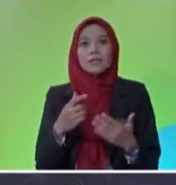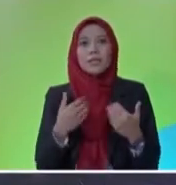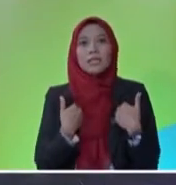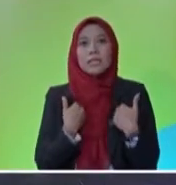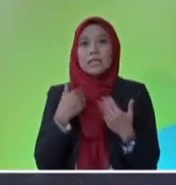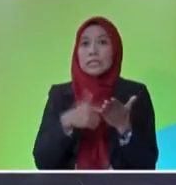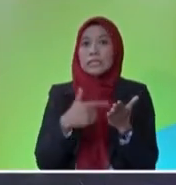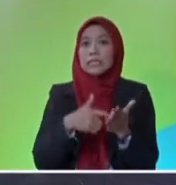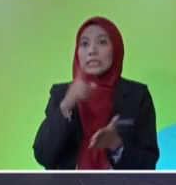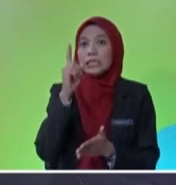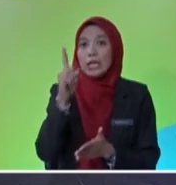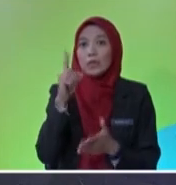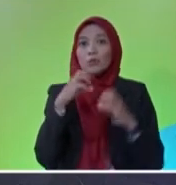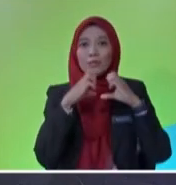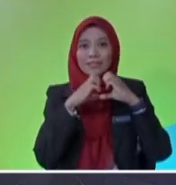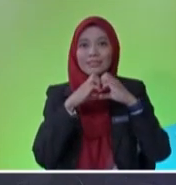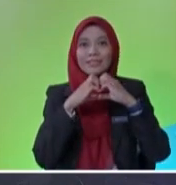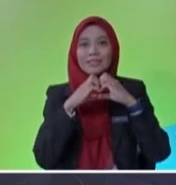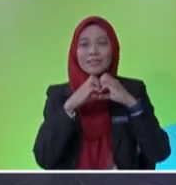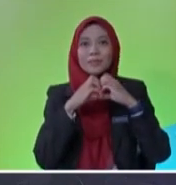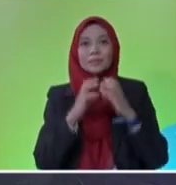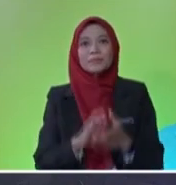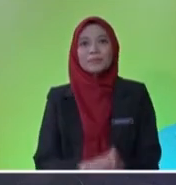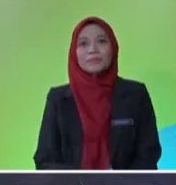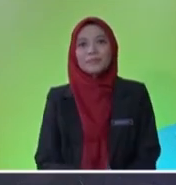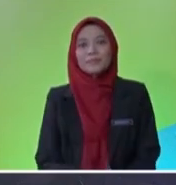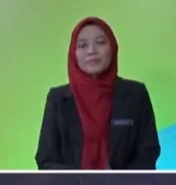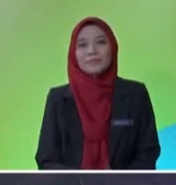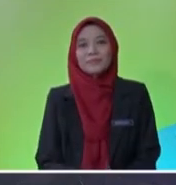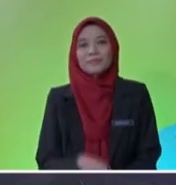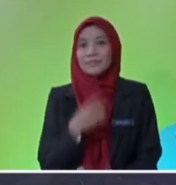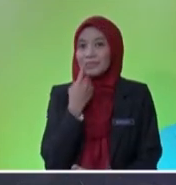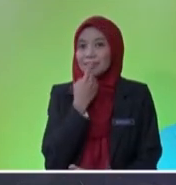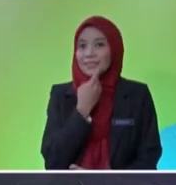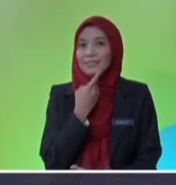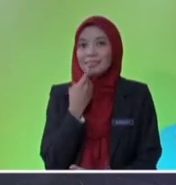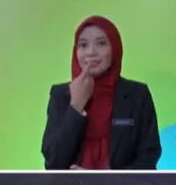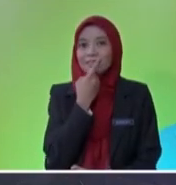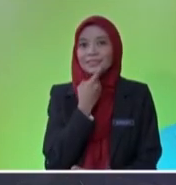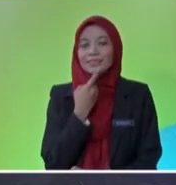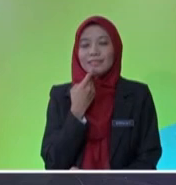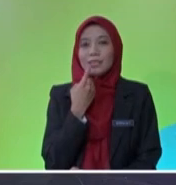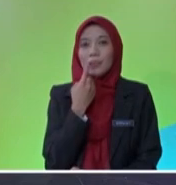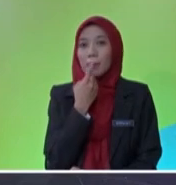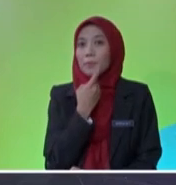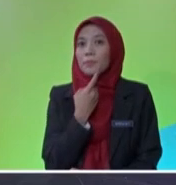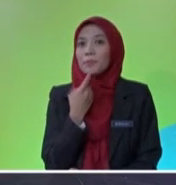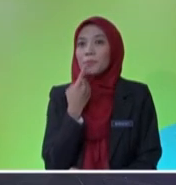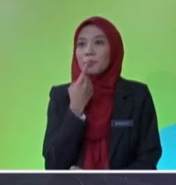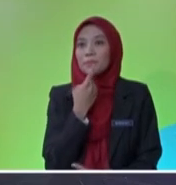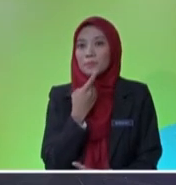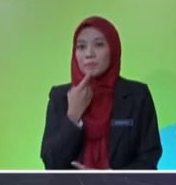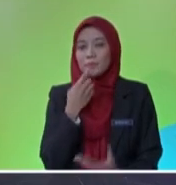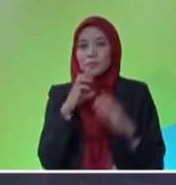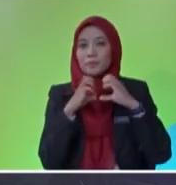hati seterusnya satu lagi hati gitu cintaku si aku ikuti